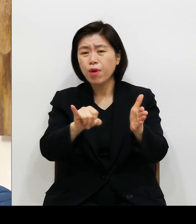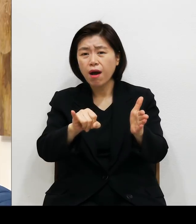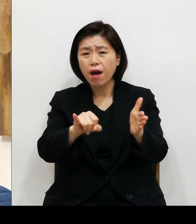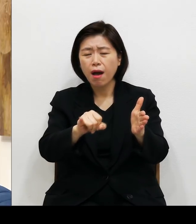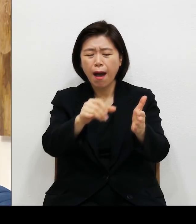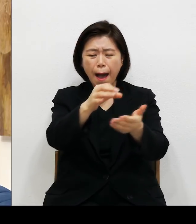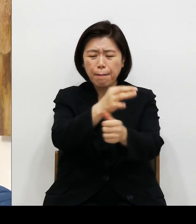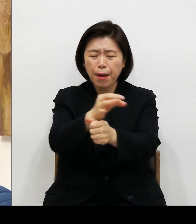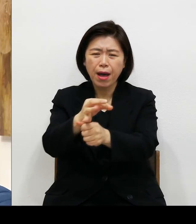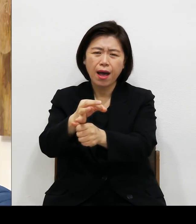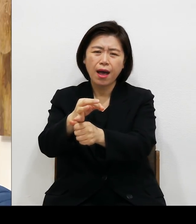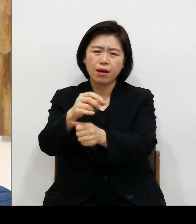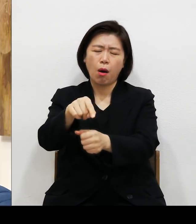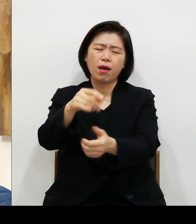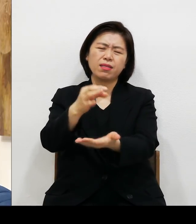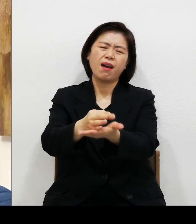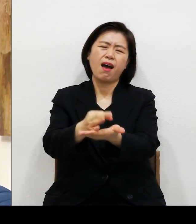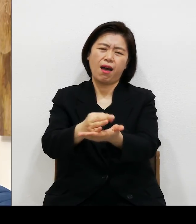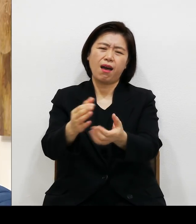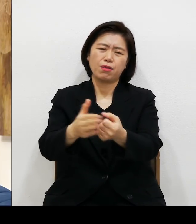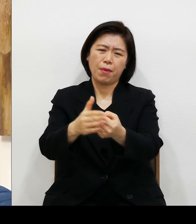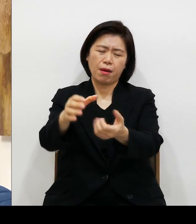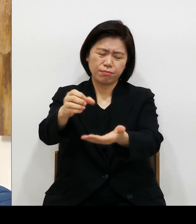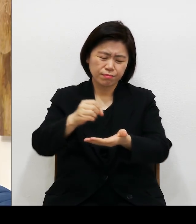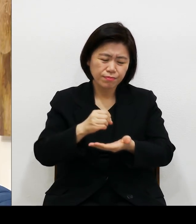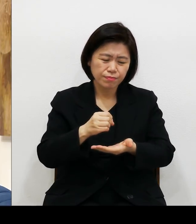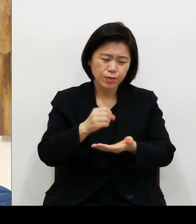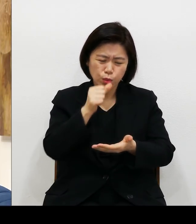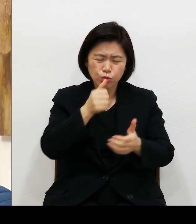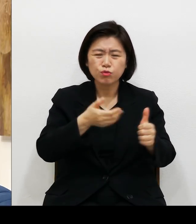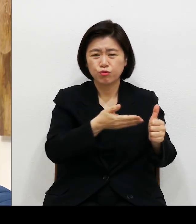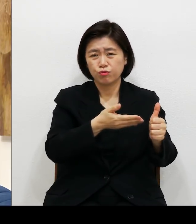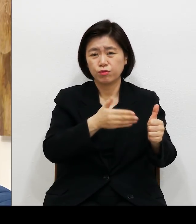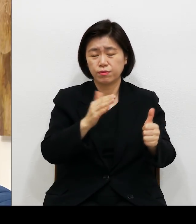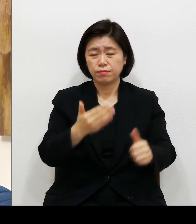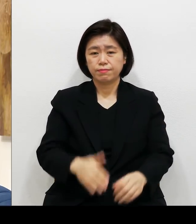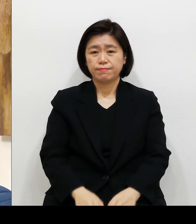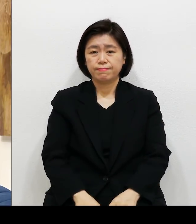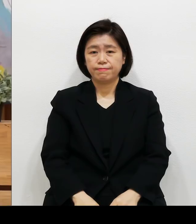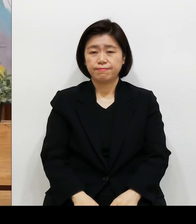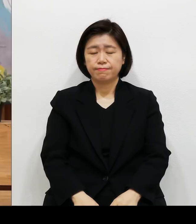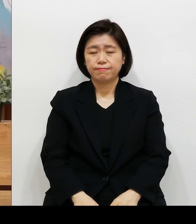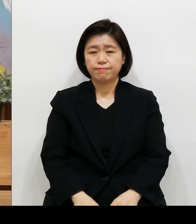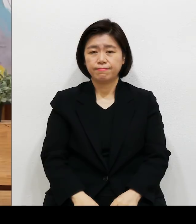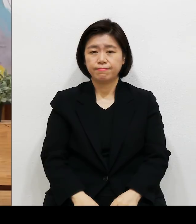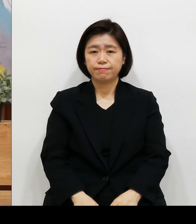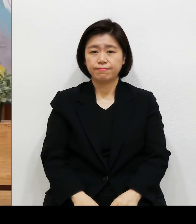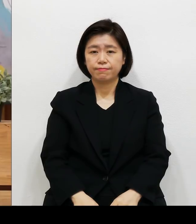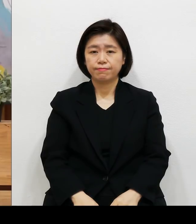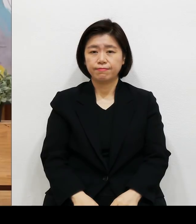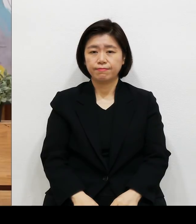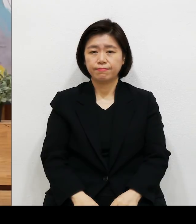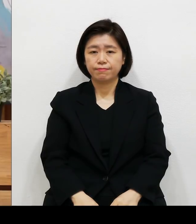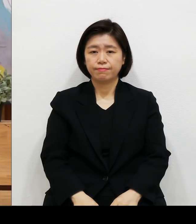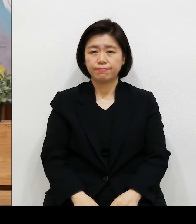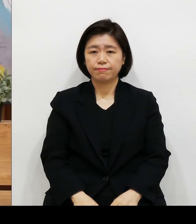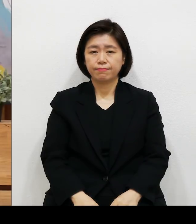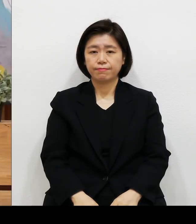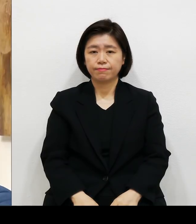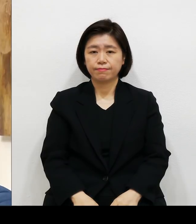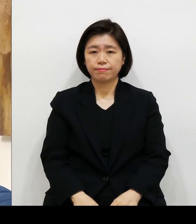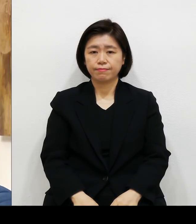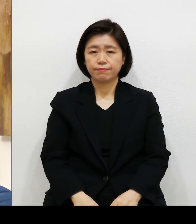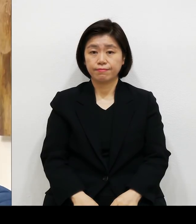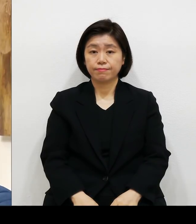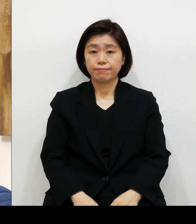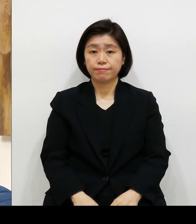거를 먹이는 거예요. 네. 그거 없으면 그렇게 속상할 수가 없었거든요. 근데 늘